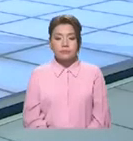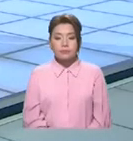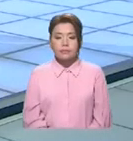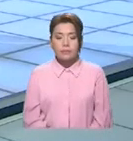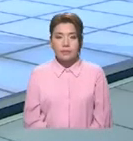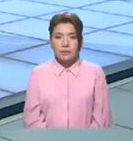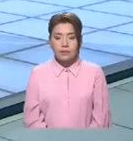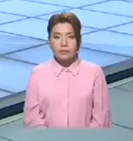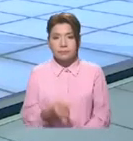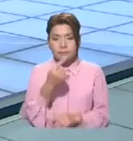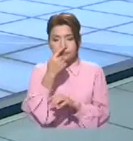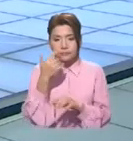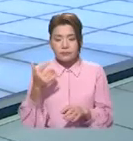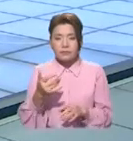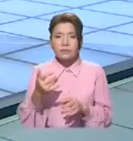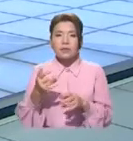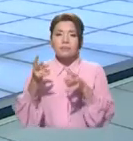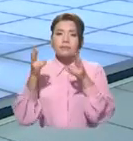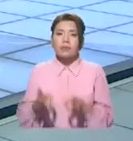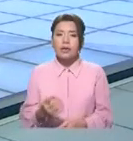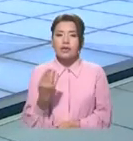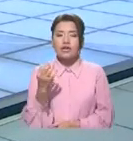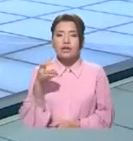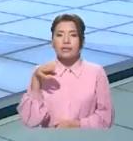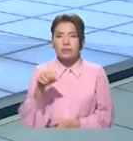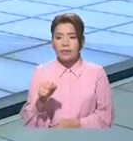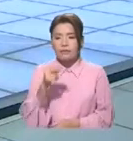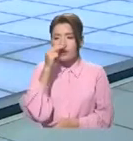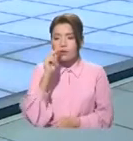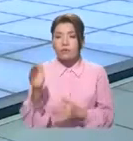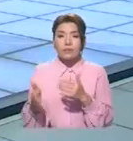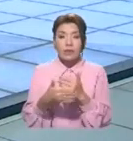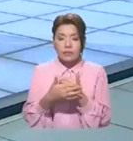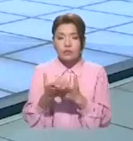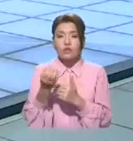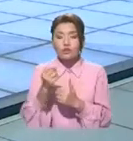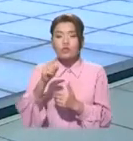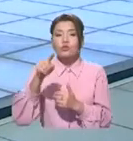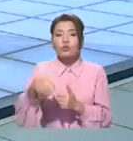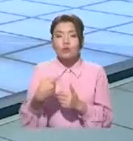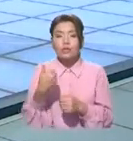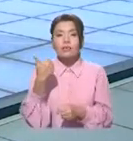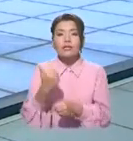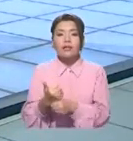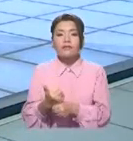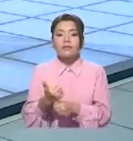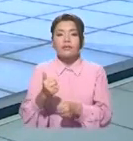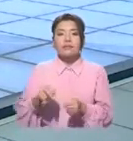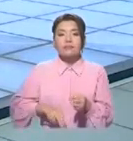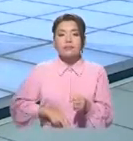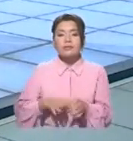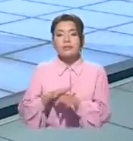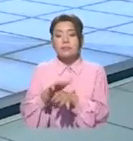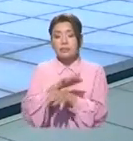В недавней аварии на шахте Казахстанской мало наказать виновных. Депутаты фракции МАНА требуют от ArcelorMittal Темиртау исполнения